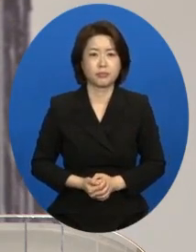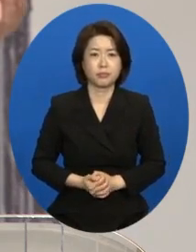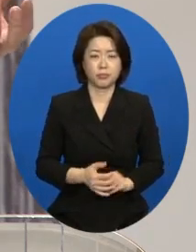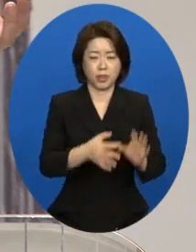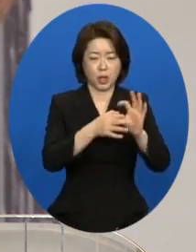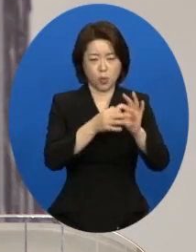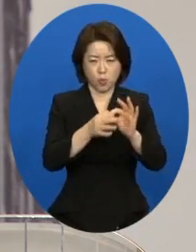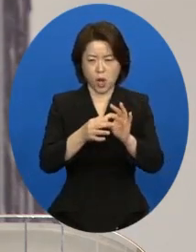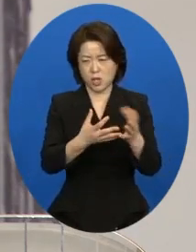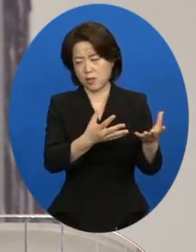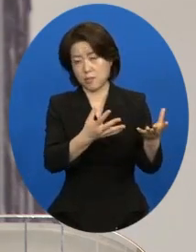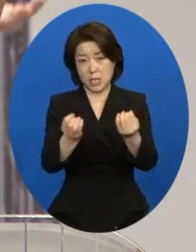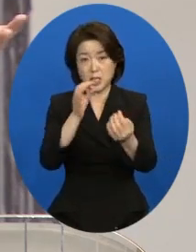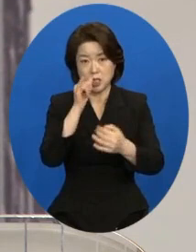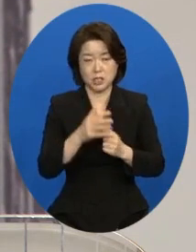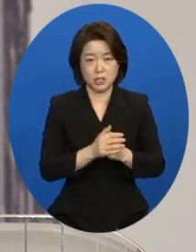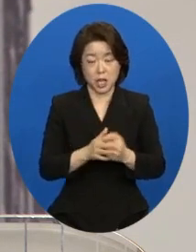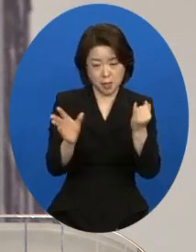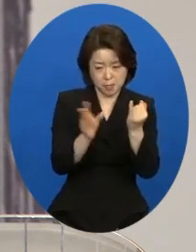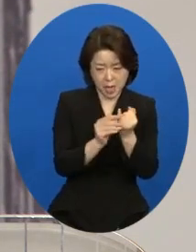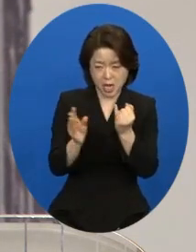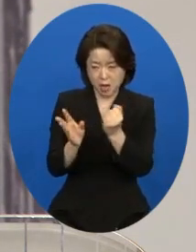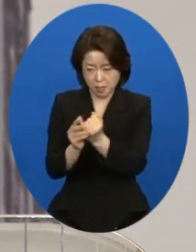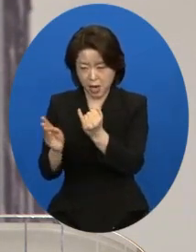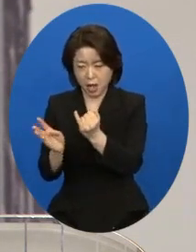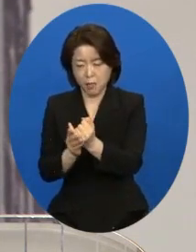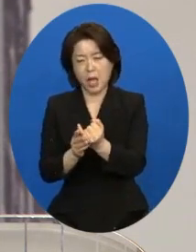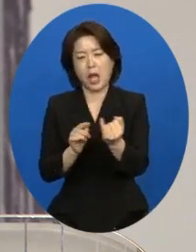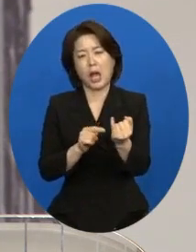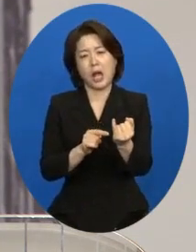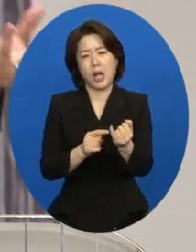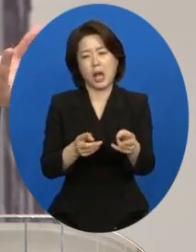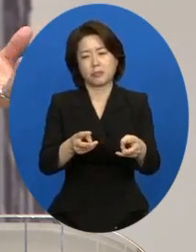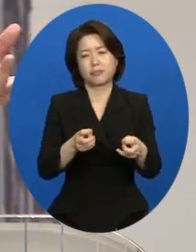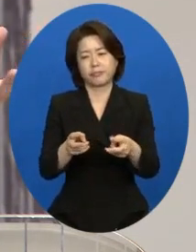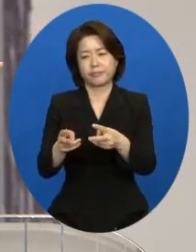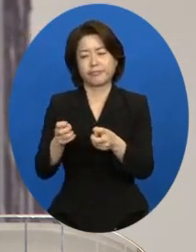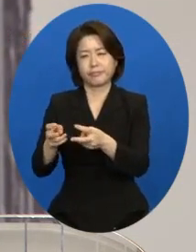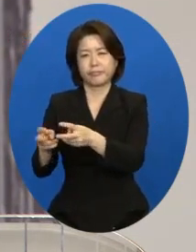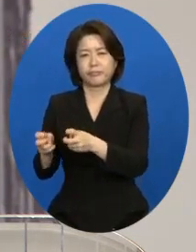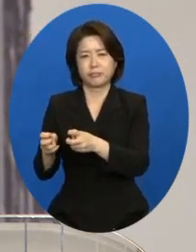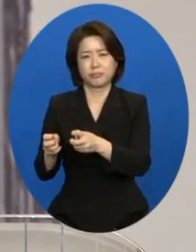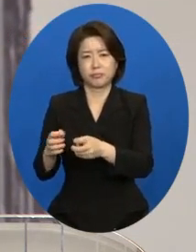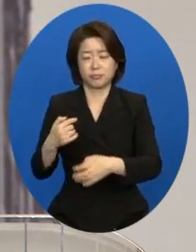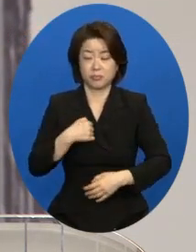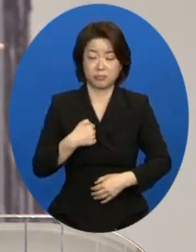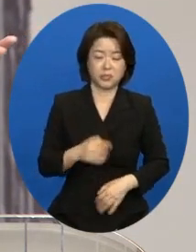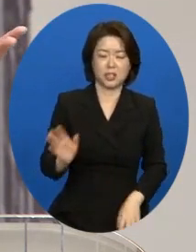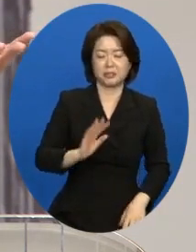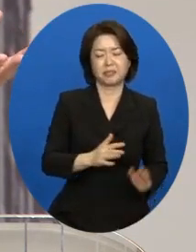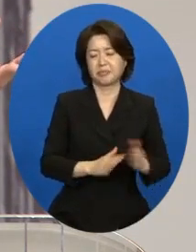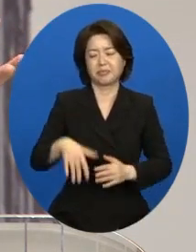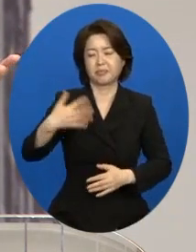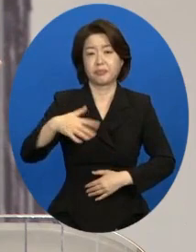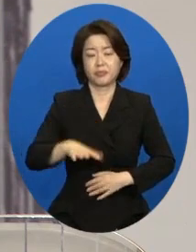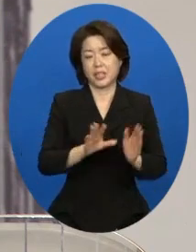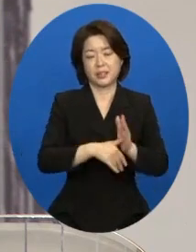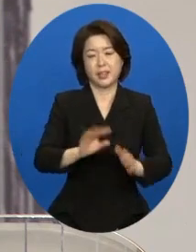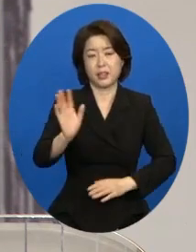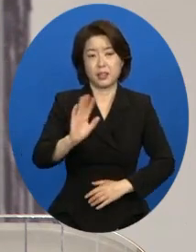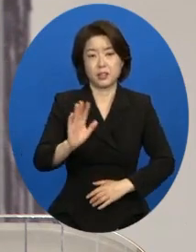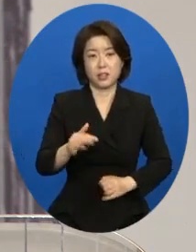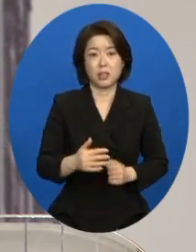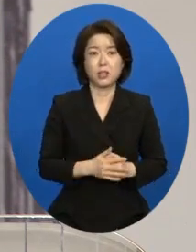관계를 맺다가 아이를 여러 차례 임신을 하게 됐어요. 근데 그때마다 뭐 자기는 아직 뭐 준비가 안 됐고 아직 때가